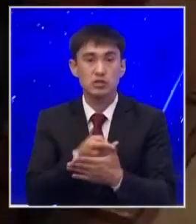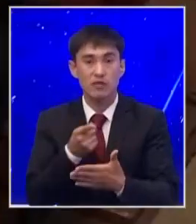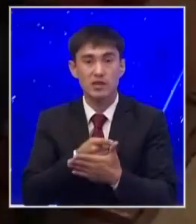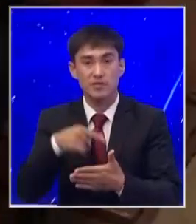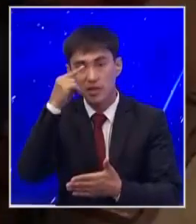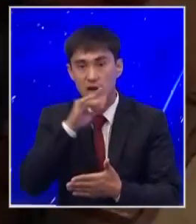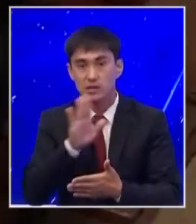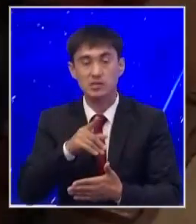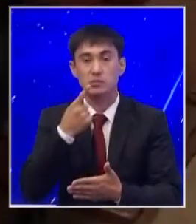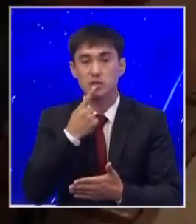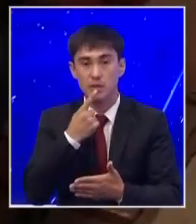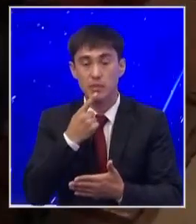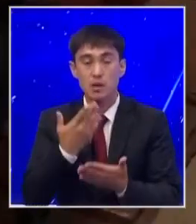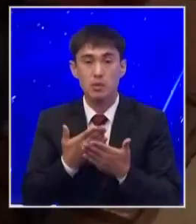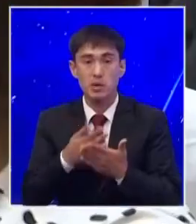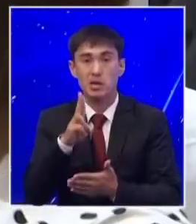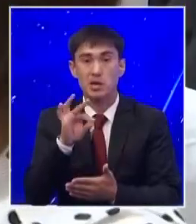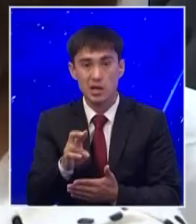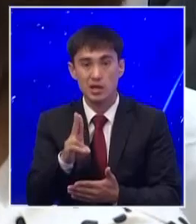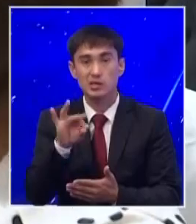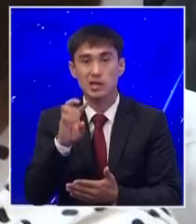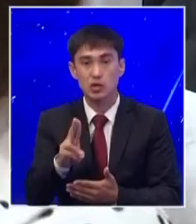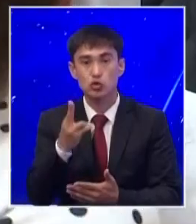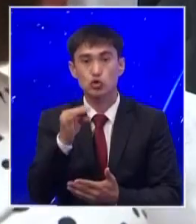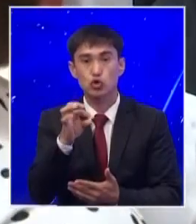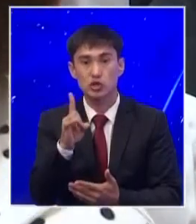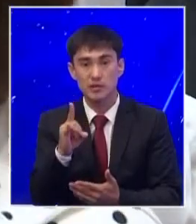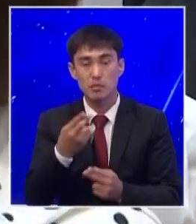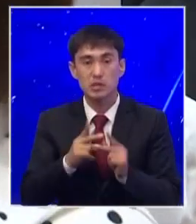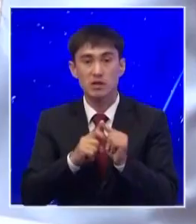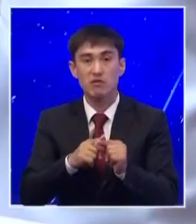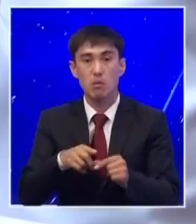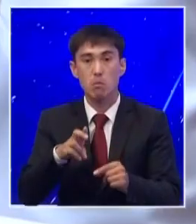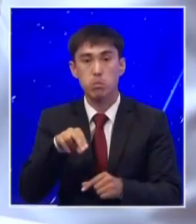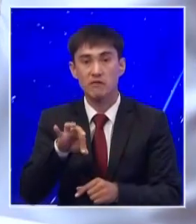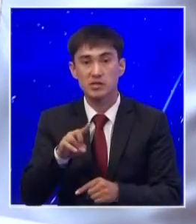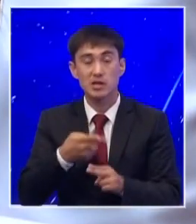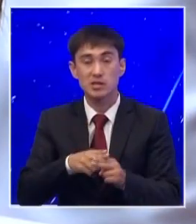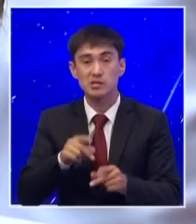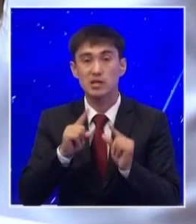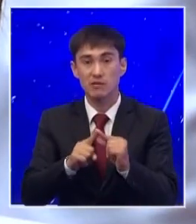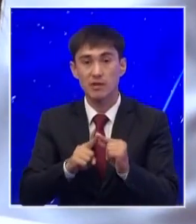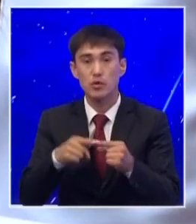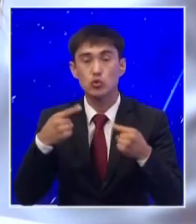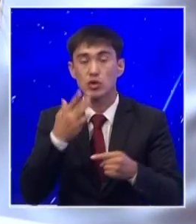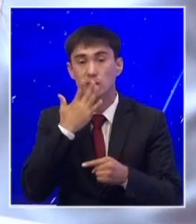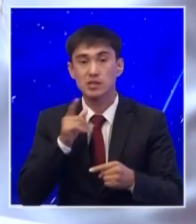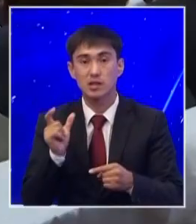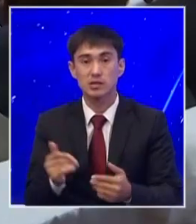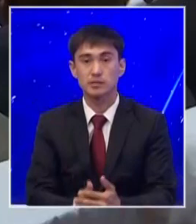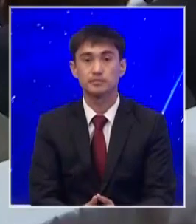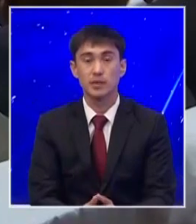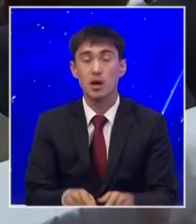на казахском языке. Например, Кеген, Каскелен, Шунже. По словам профессоров, эти слова представители других